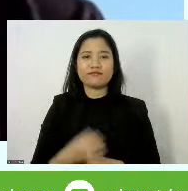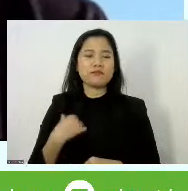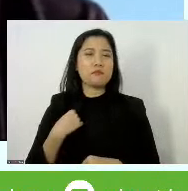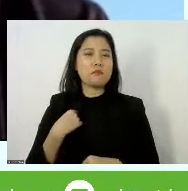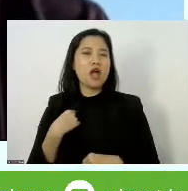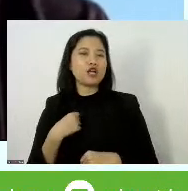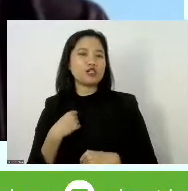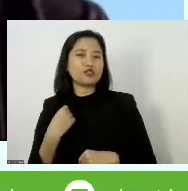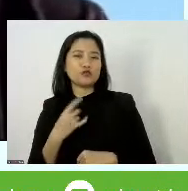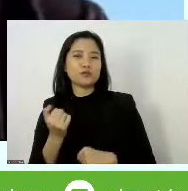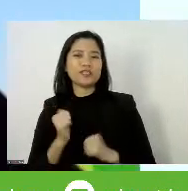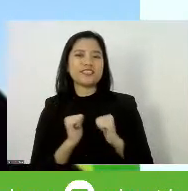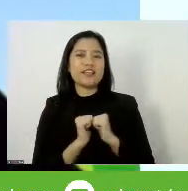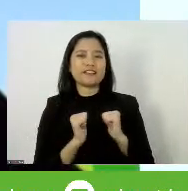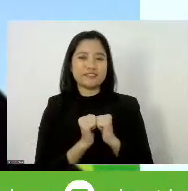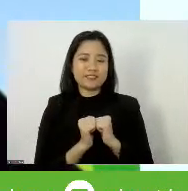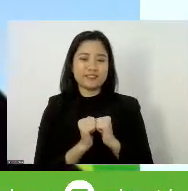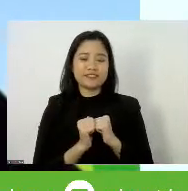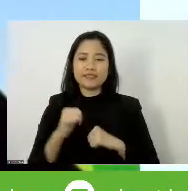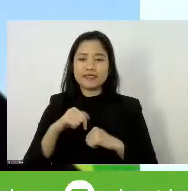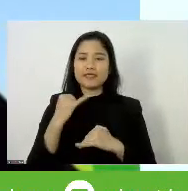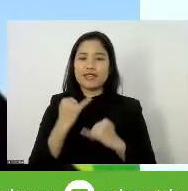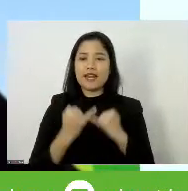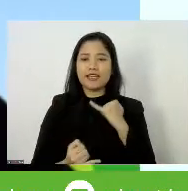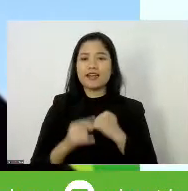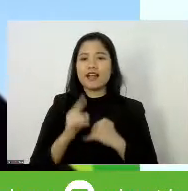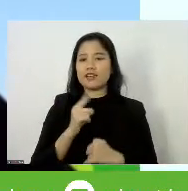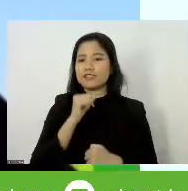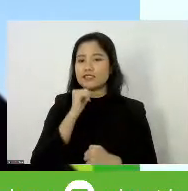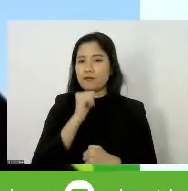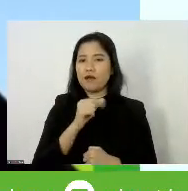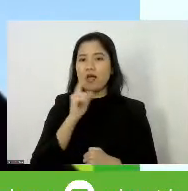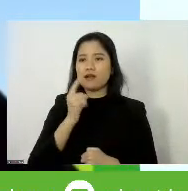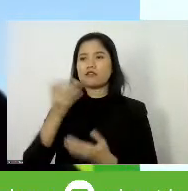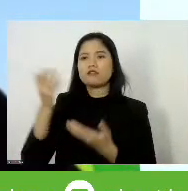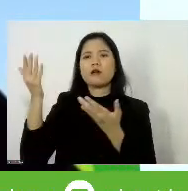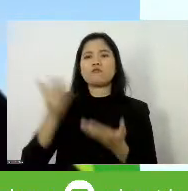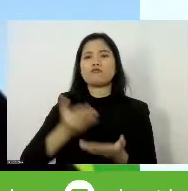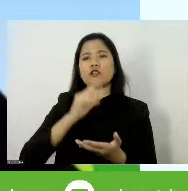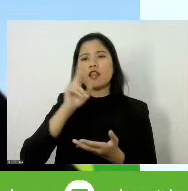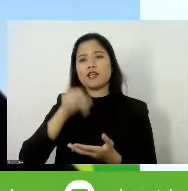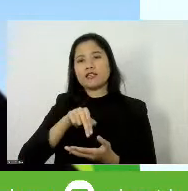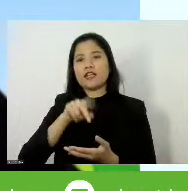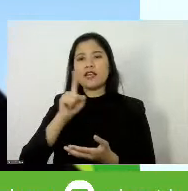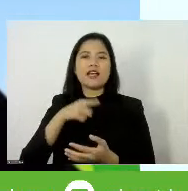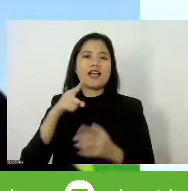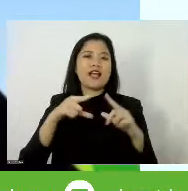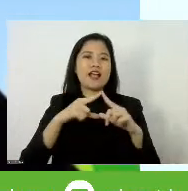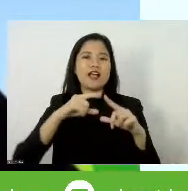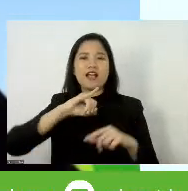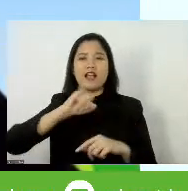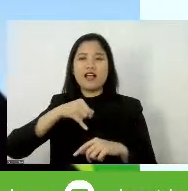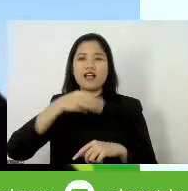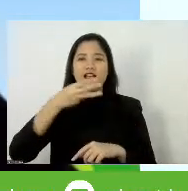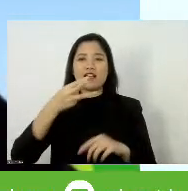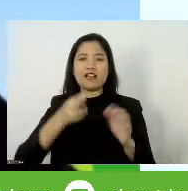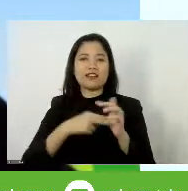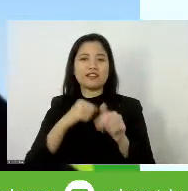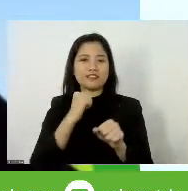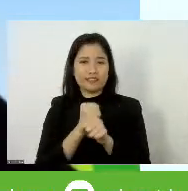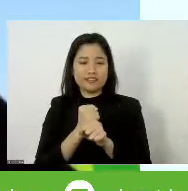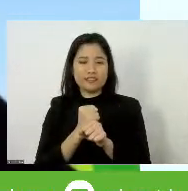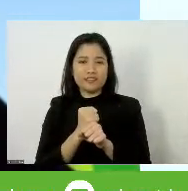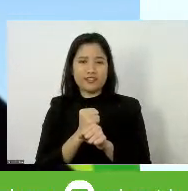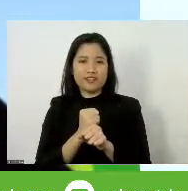kita dan yang terakhir ini kita juga Ah sambut kembali lagi ada Mbak Ajeng dari Empu sustainable